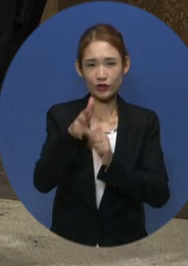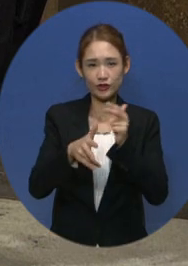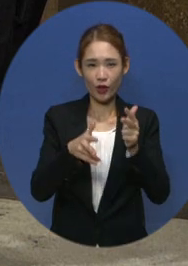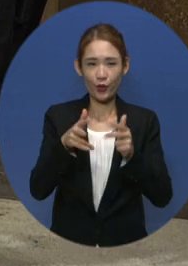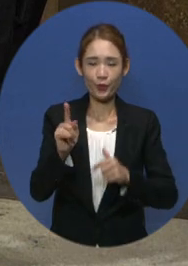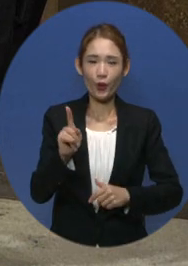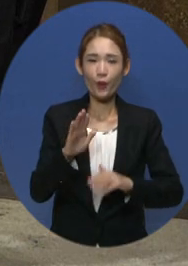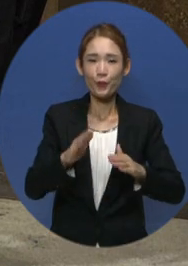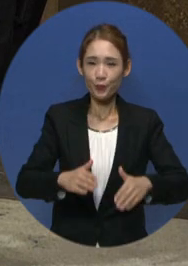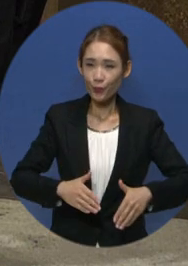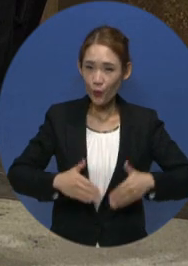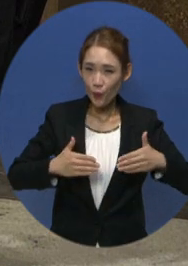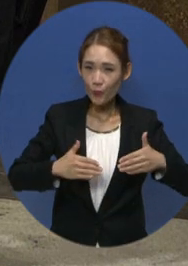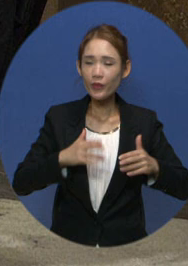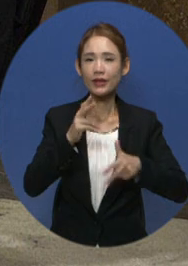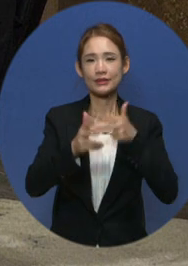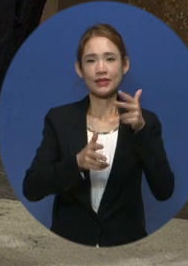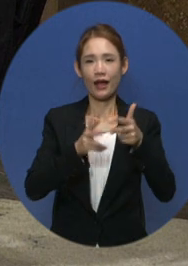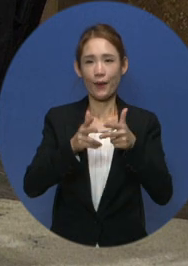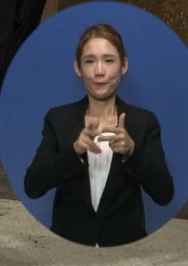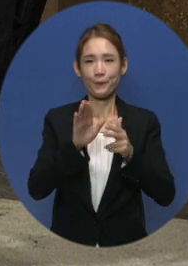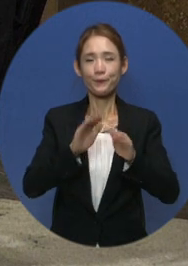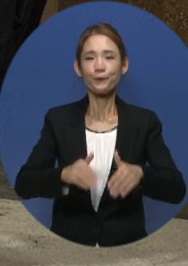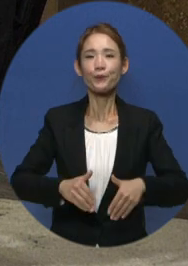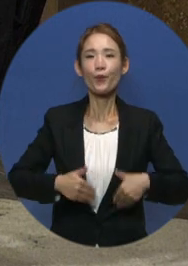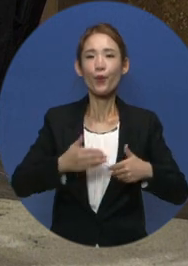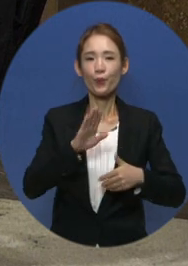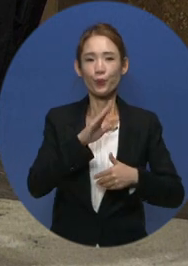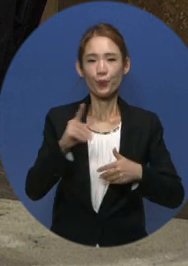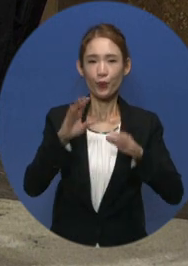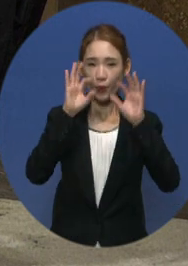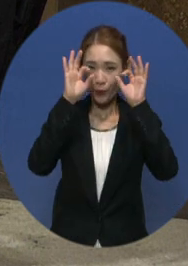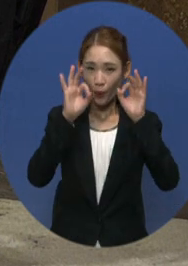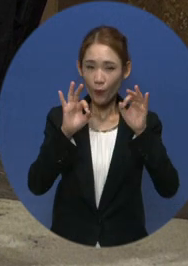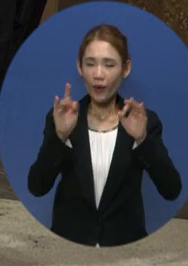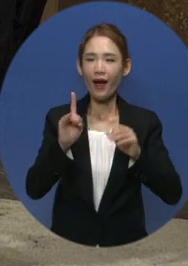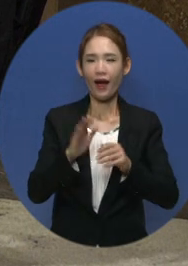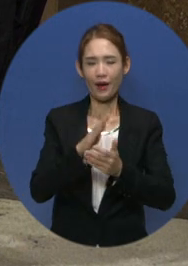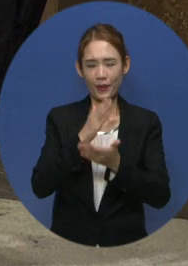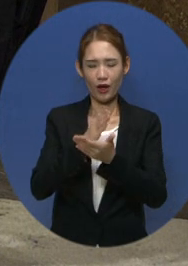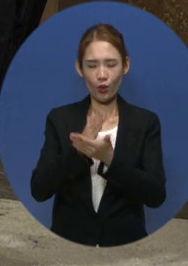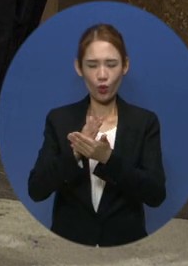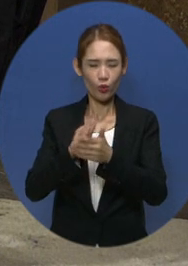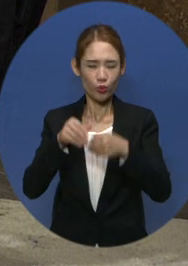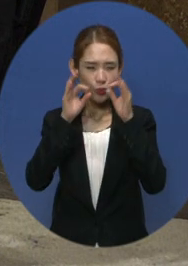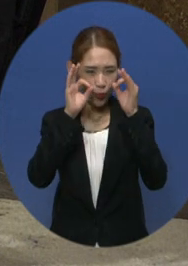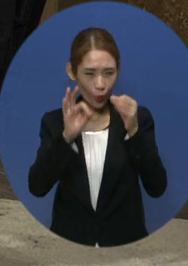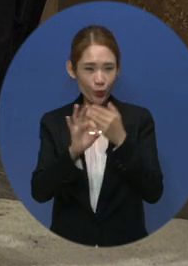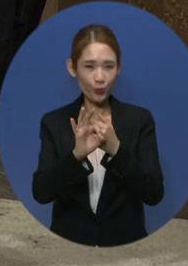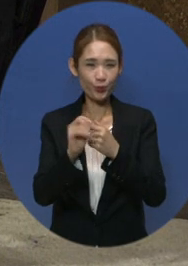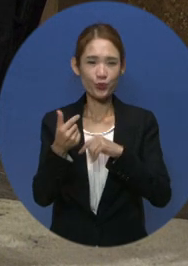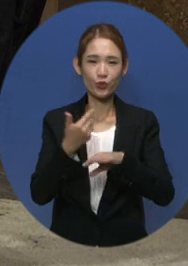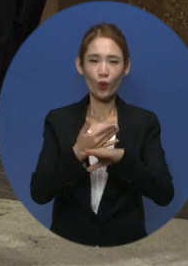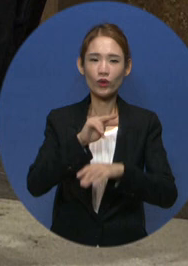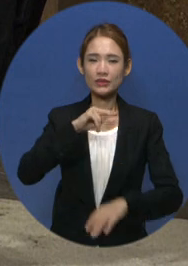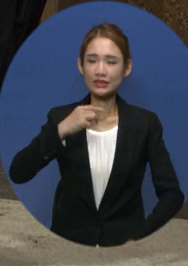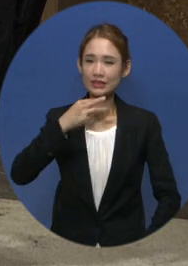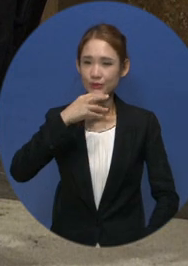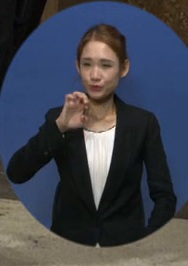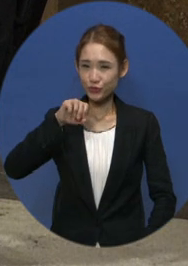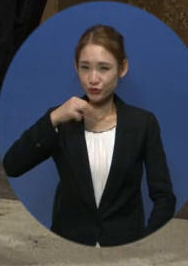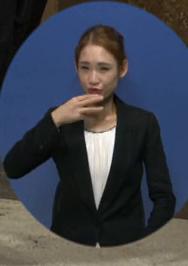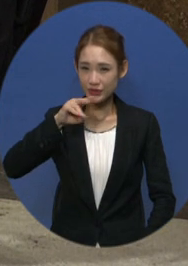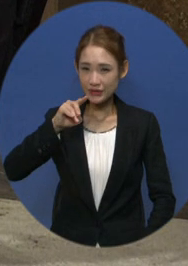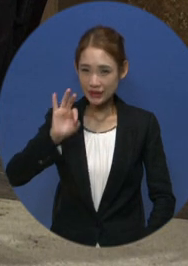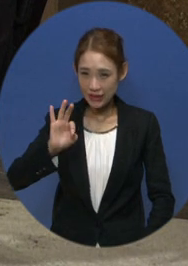또 사업이 있는데 네. 봄이요? 예, 봄. 보다 할 때 봄. 네. 예. 그 또 스프링 또 그런 뜻도 있고요.